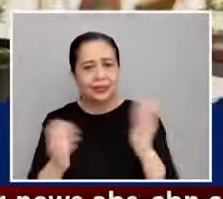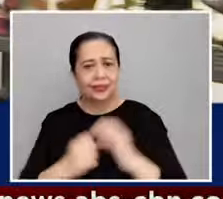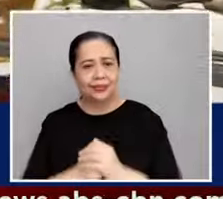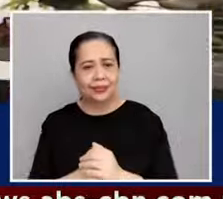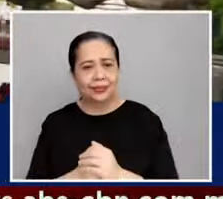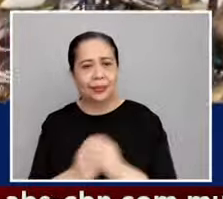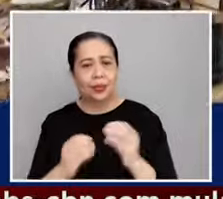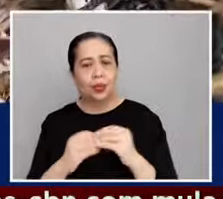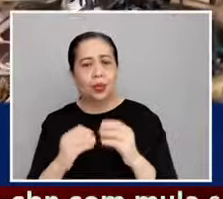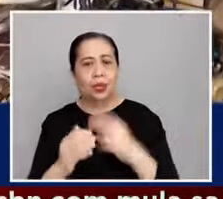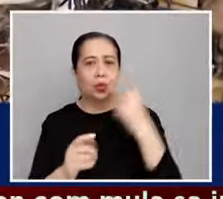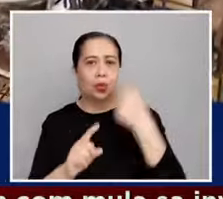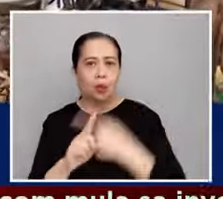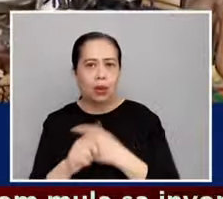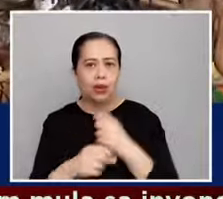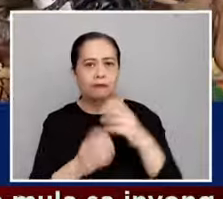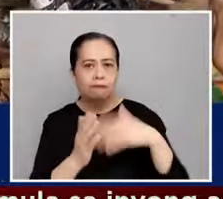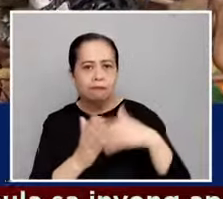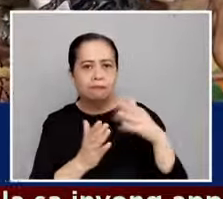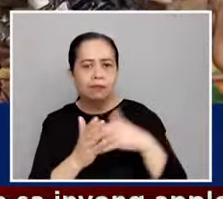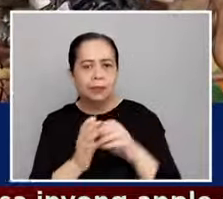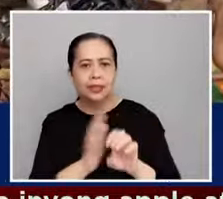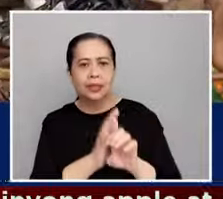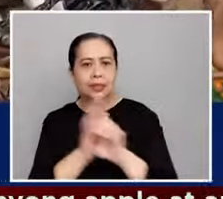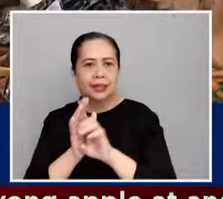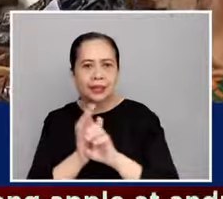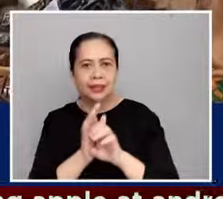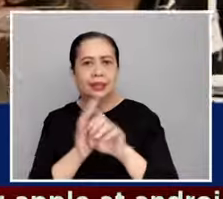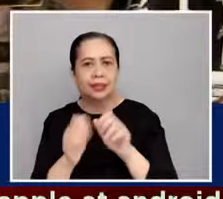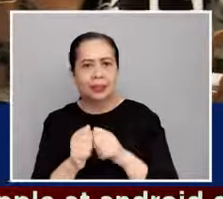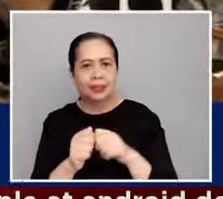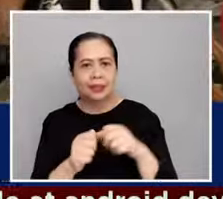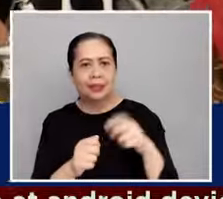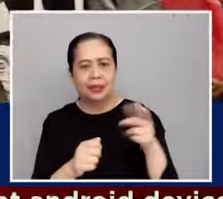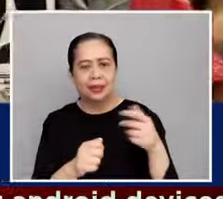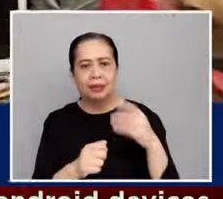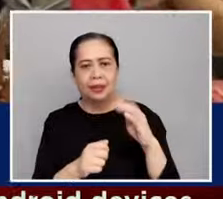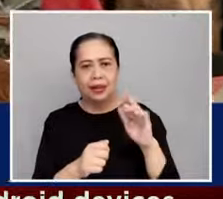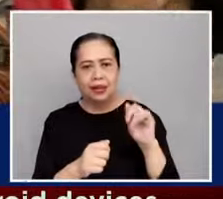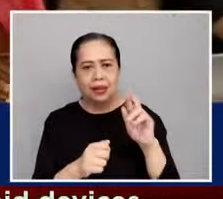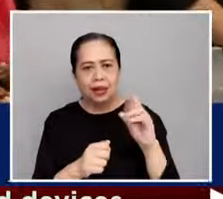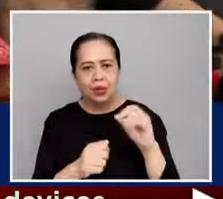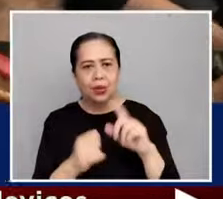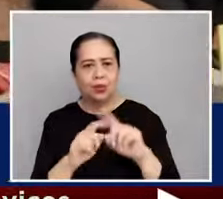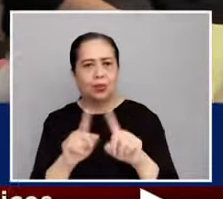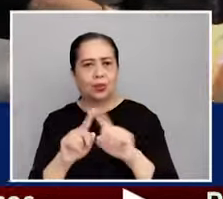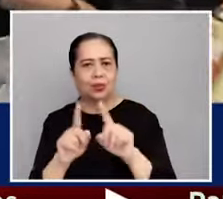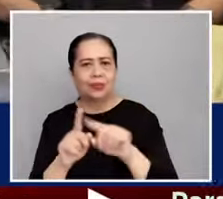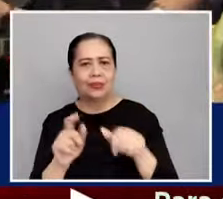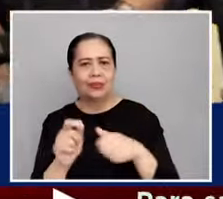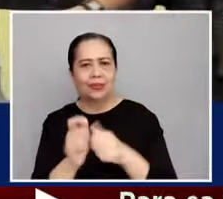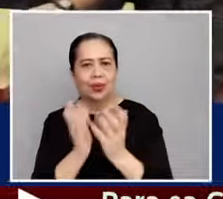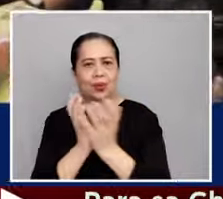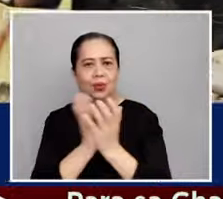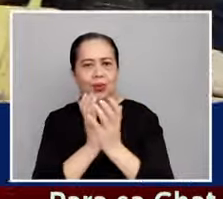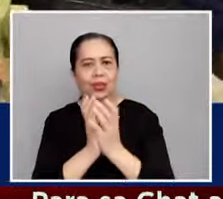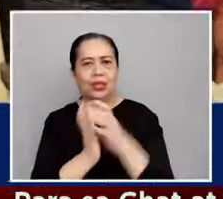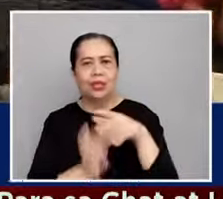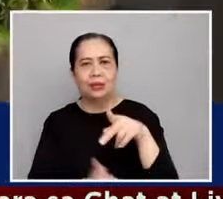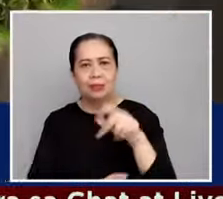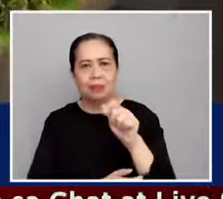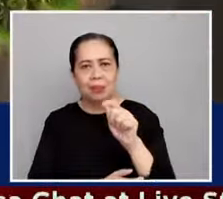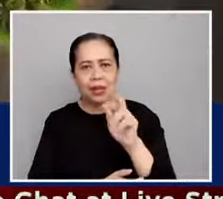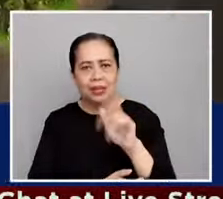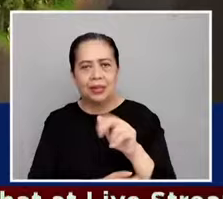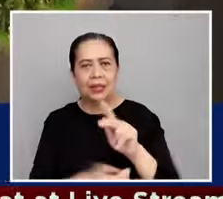Mahigit 2 buwang binuo ang exhibit ni De Leon, Zena Bernardo at iba pa na nasa likod ng community pantry at kitchen